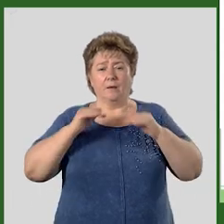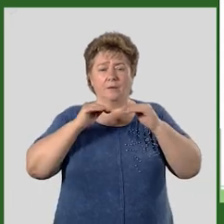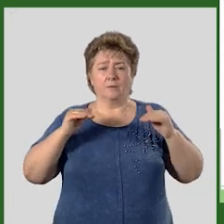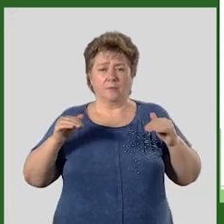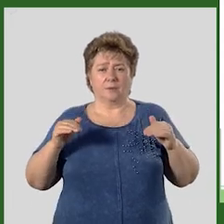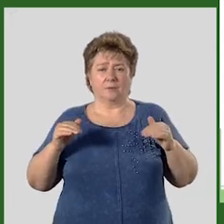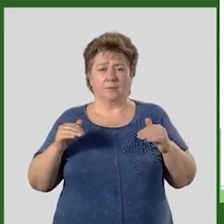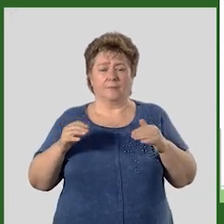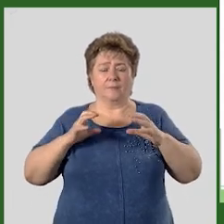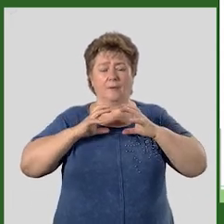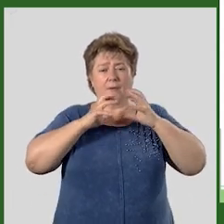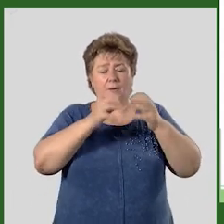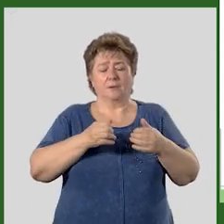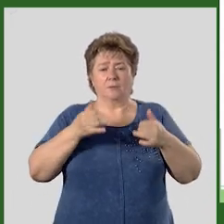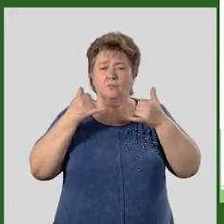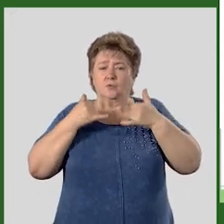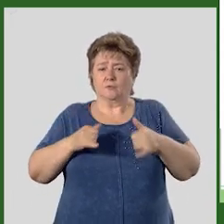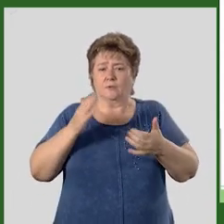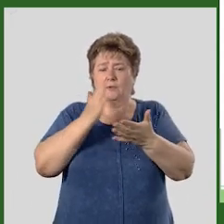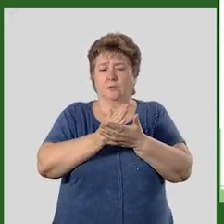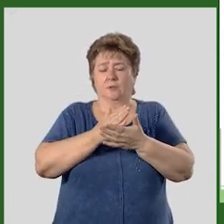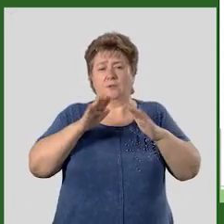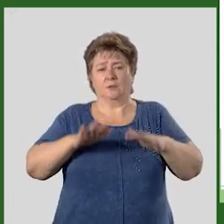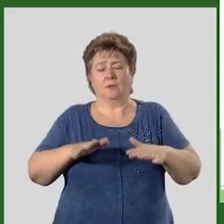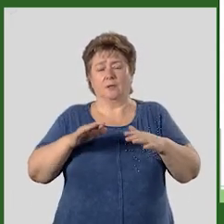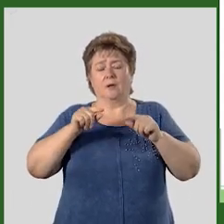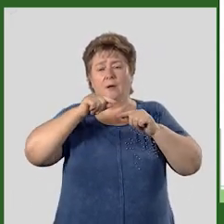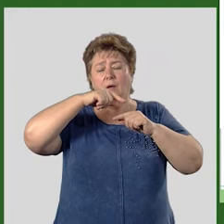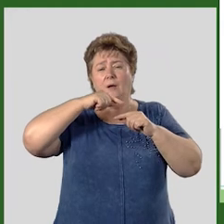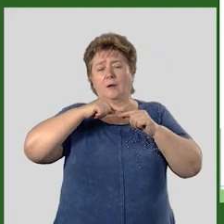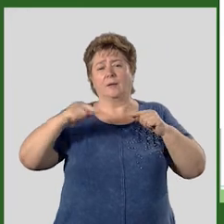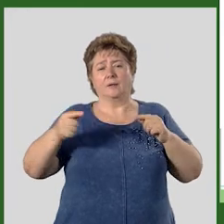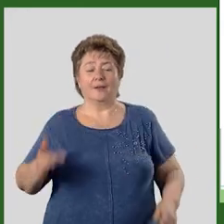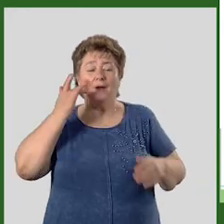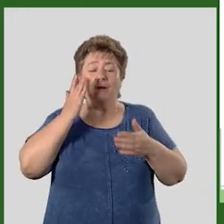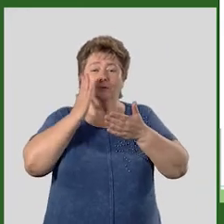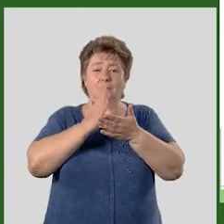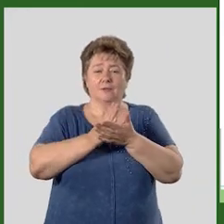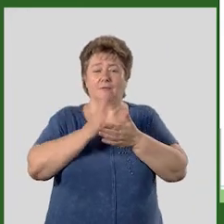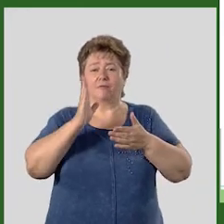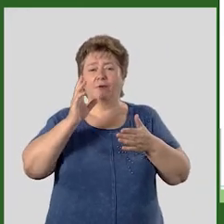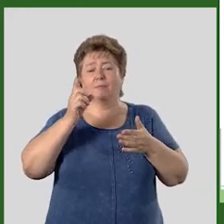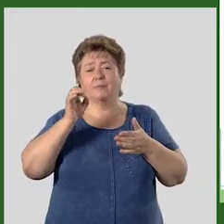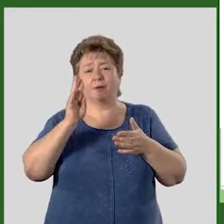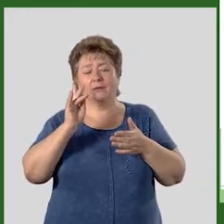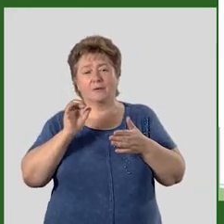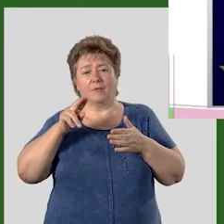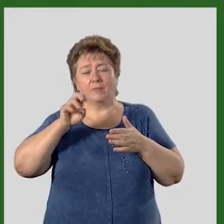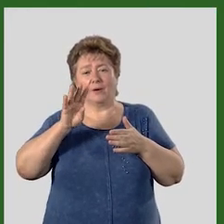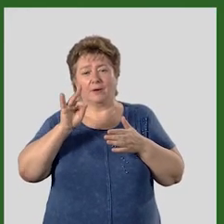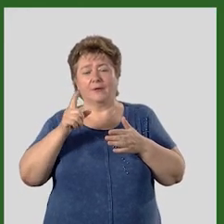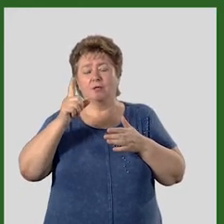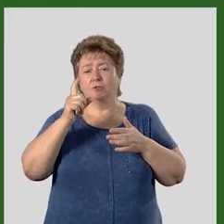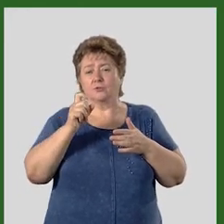Ребята, на Земле есть уникальное место линий переменной даты, которое находится в Беринговом проливе